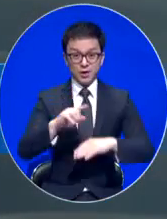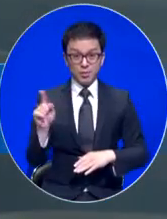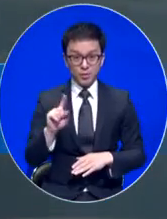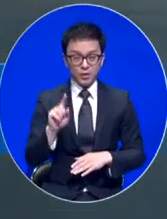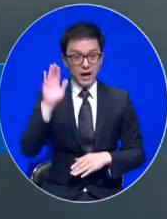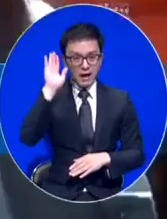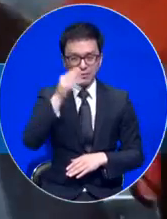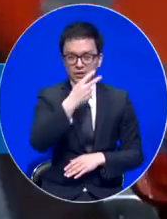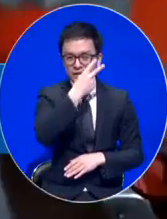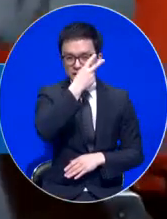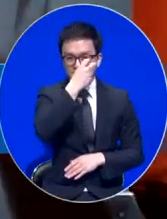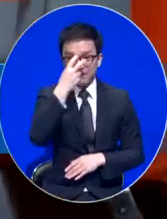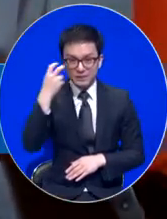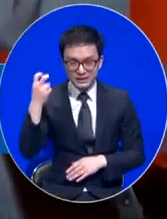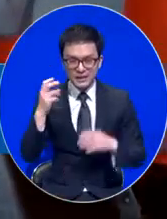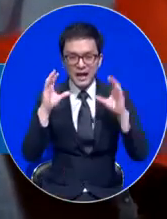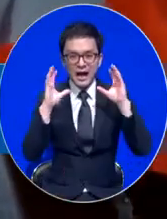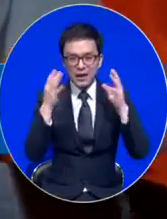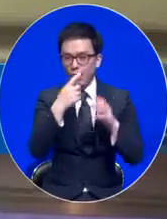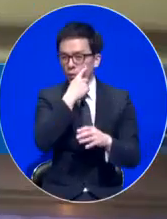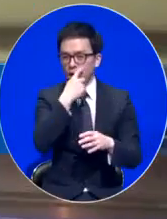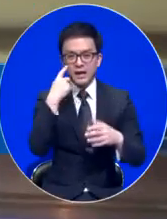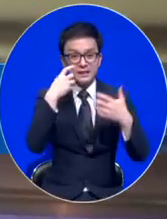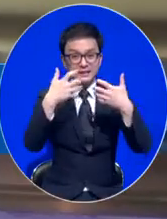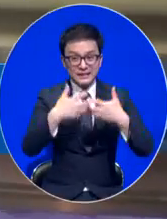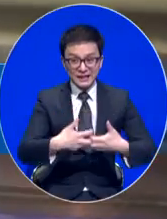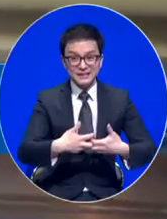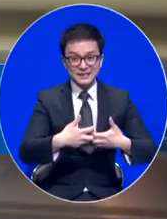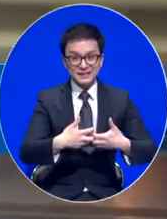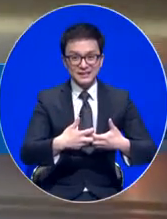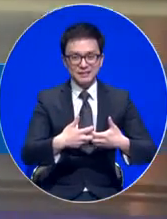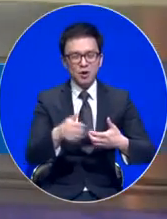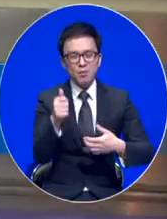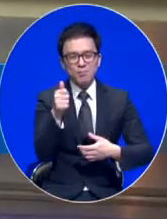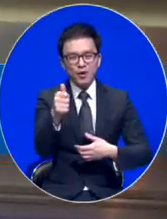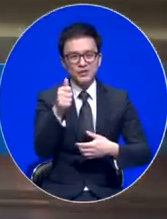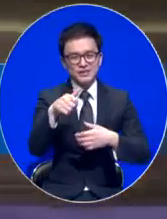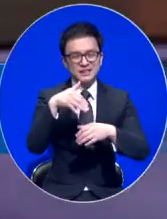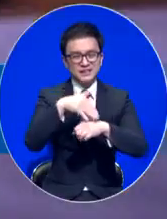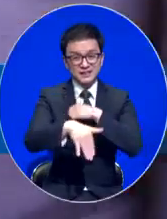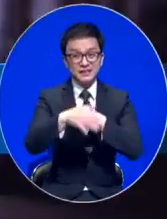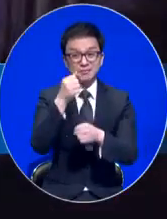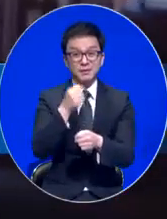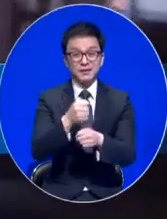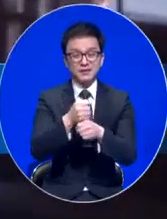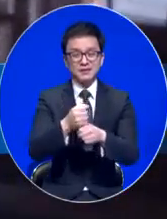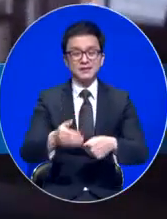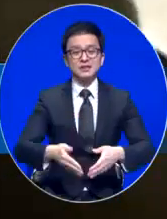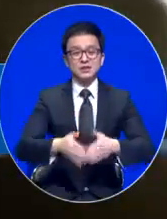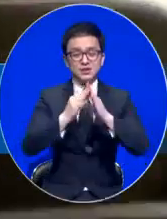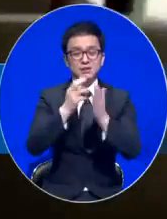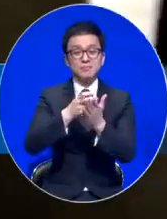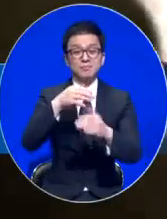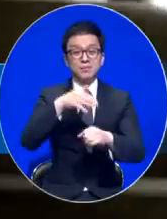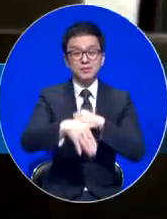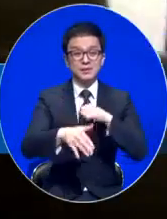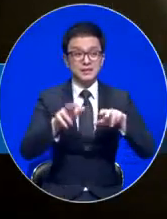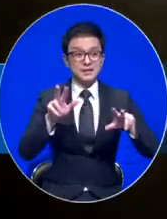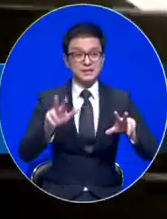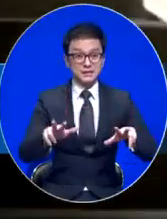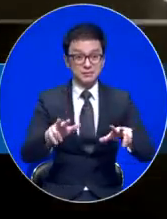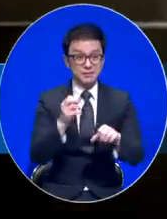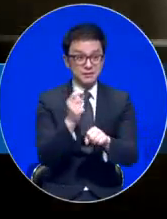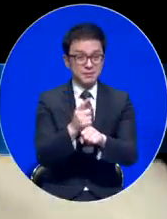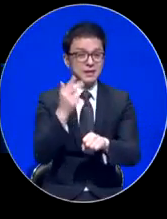아이 확인 장치, 이른바 슬리핑 차일드 체크 시스템을 도입하는 겁니다. 슬리핑 차일드 체크는 이미 미국과